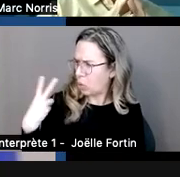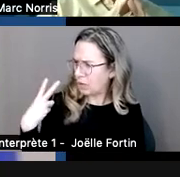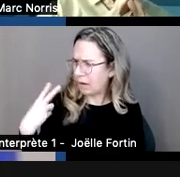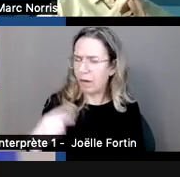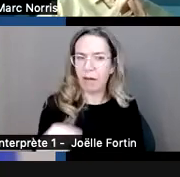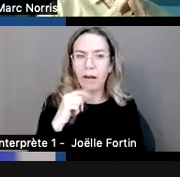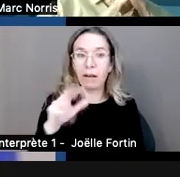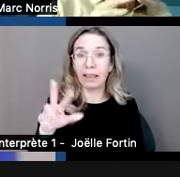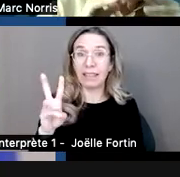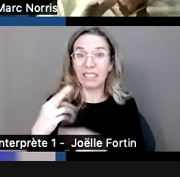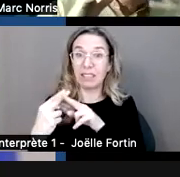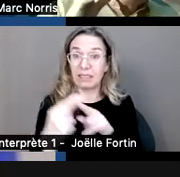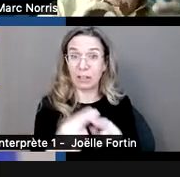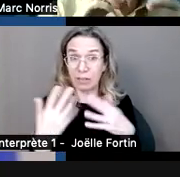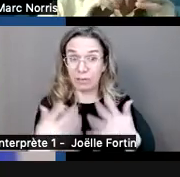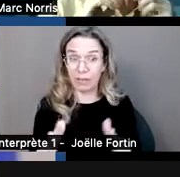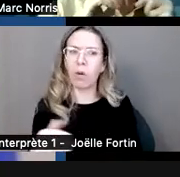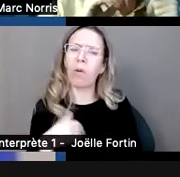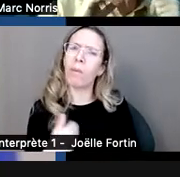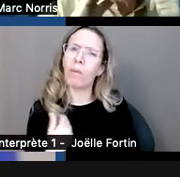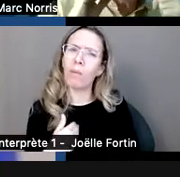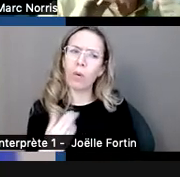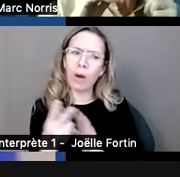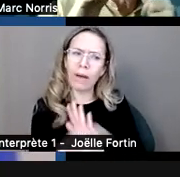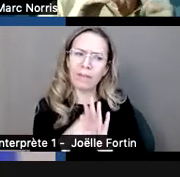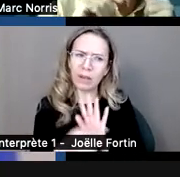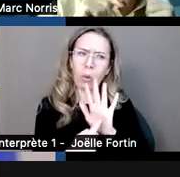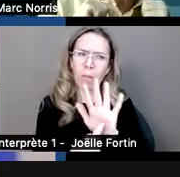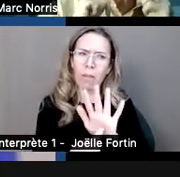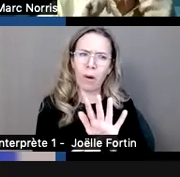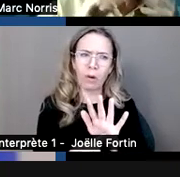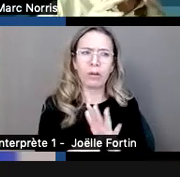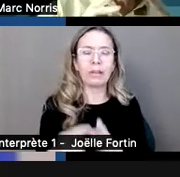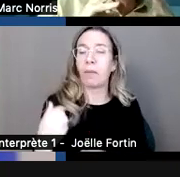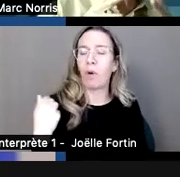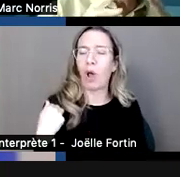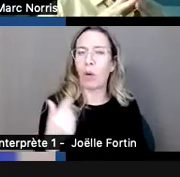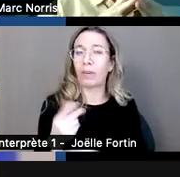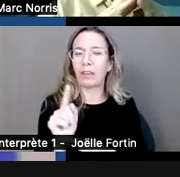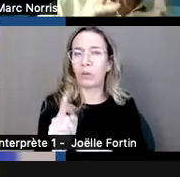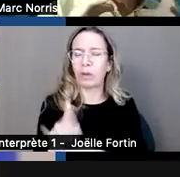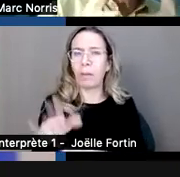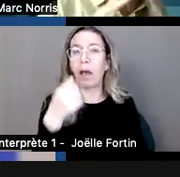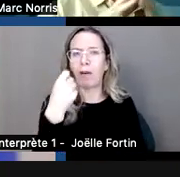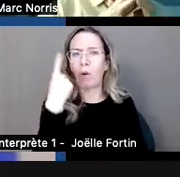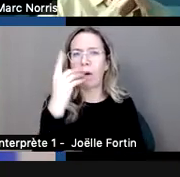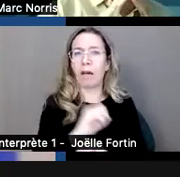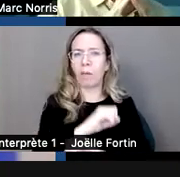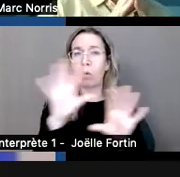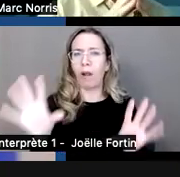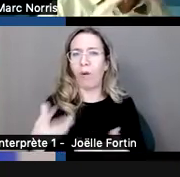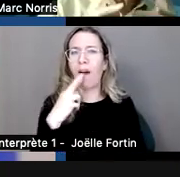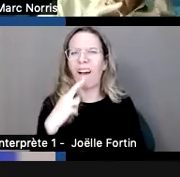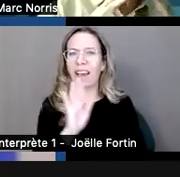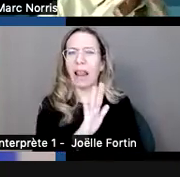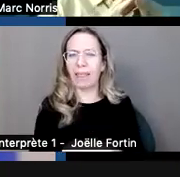été diagnostiquée. Pourquoi je présente cette vidéo? Ça va vous aider, c'est quelques minutes, vous aider à mieux comprendre la réalité, mieux